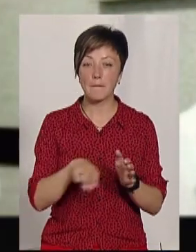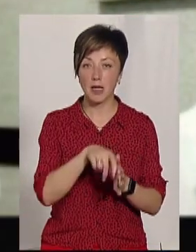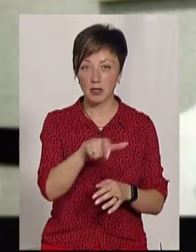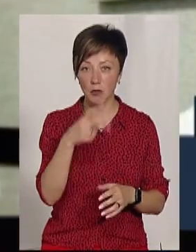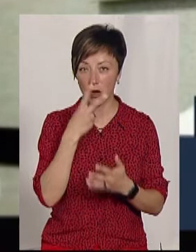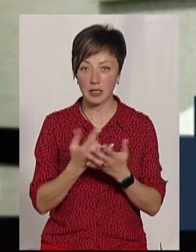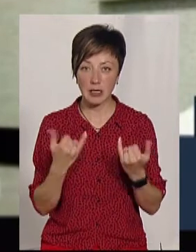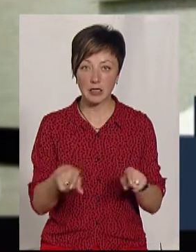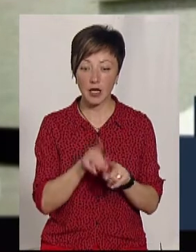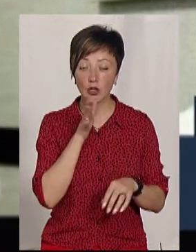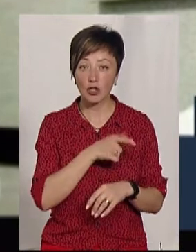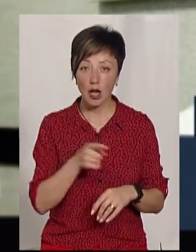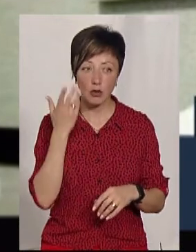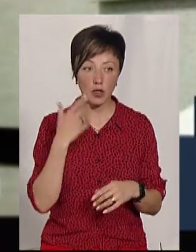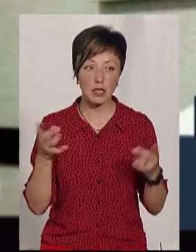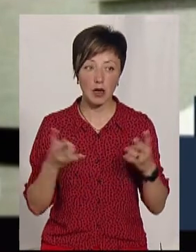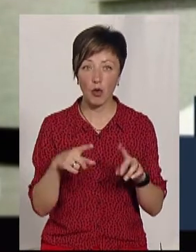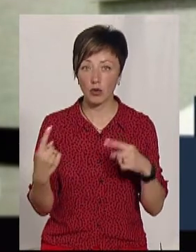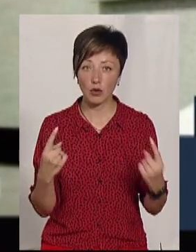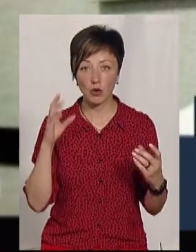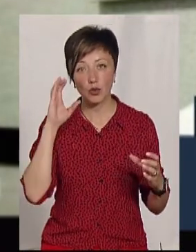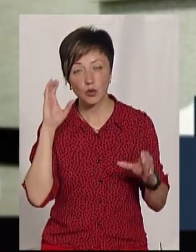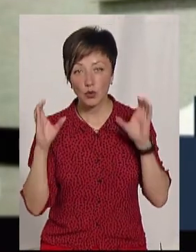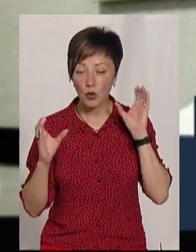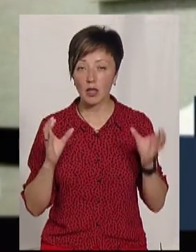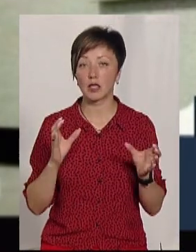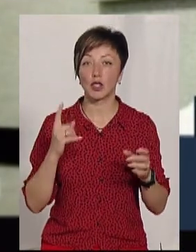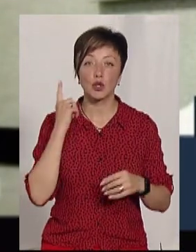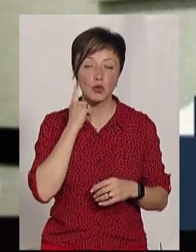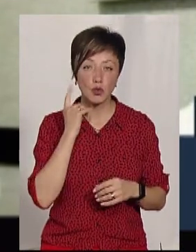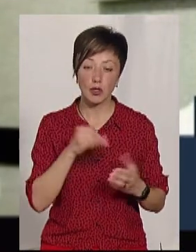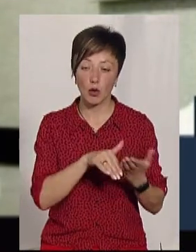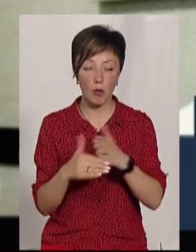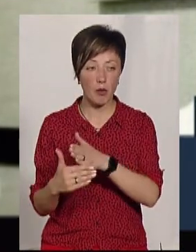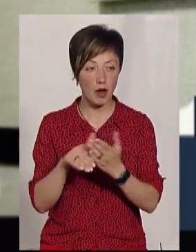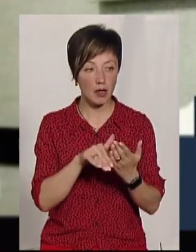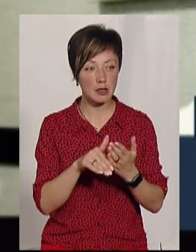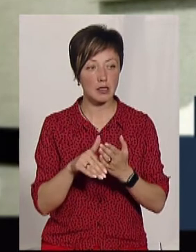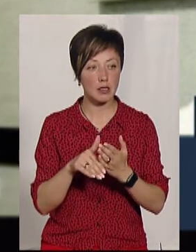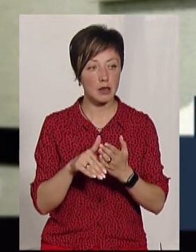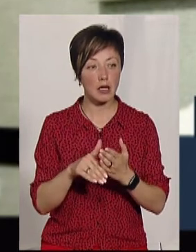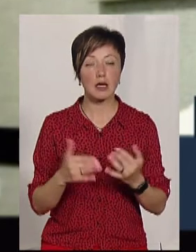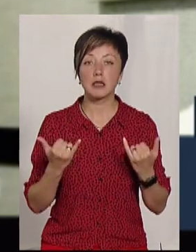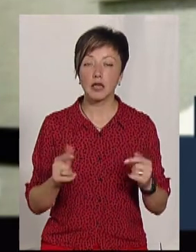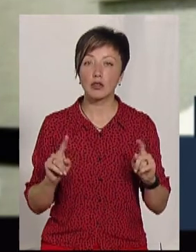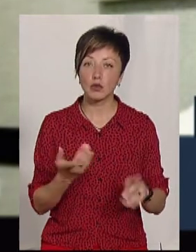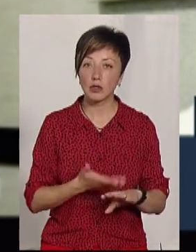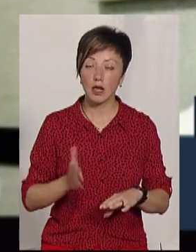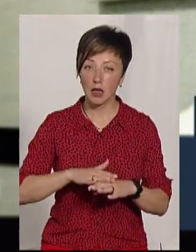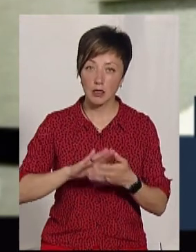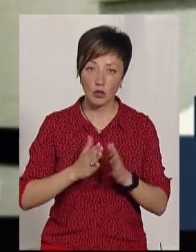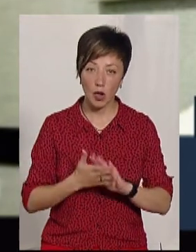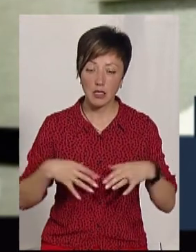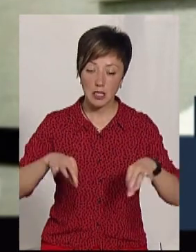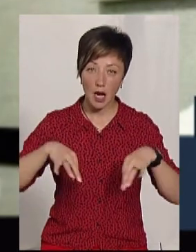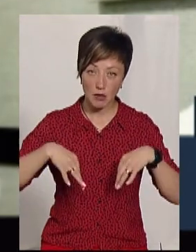ну ви бачите, що зараз такий час, коли треба один одного слухати, чути і допомагати один одному. Зараз дуже складна